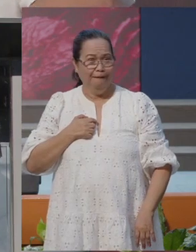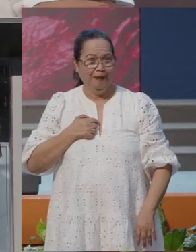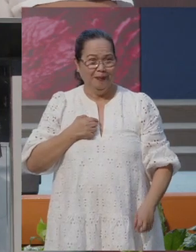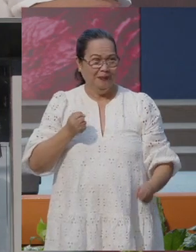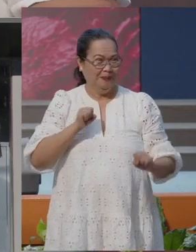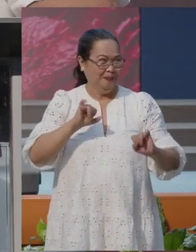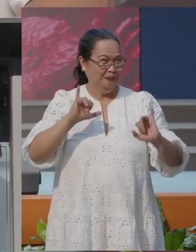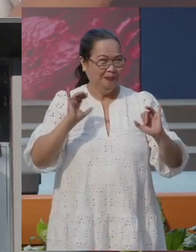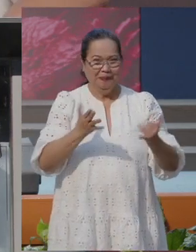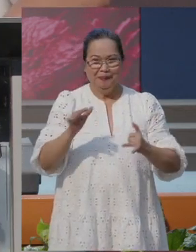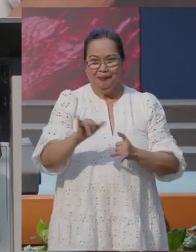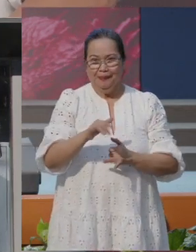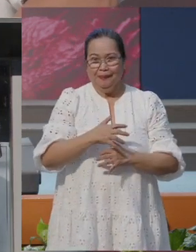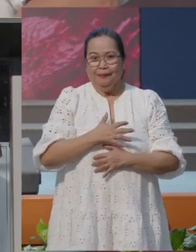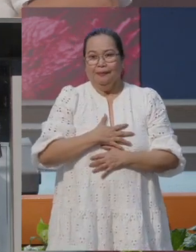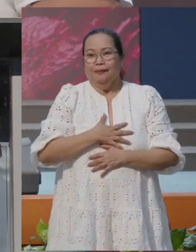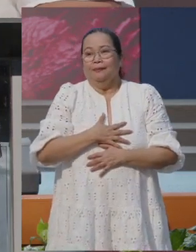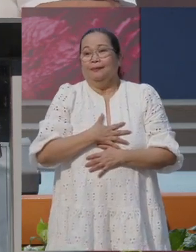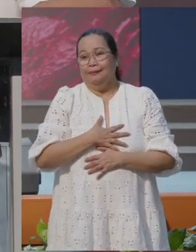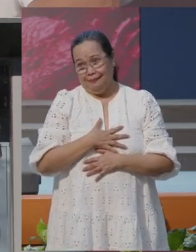So humihinga na kayo ng